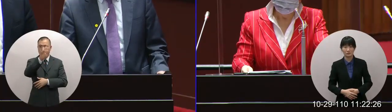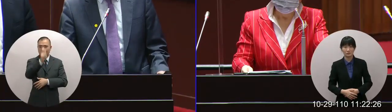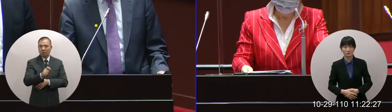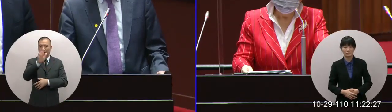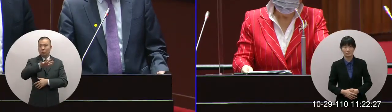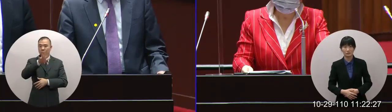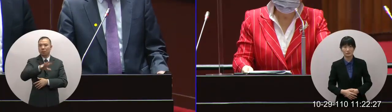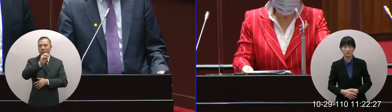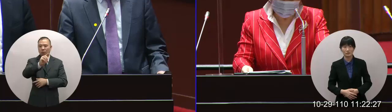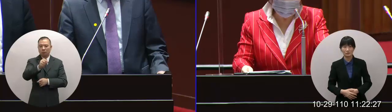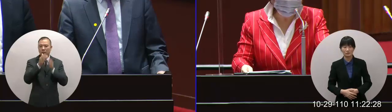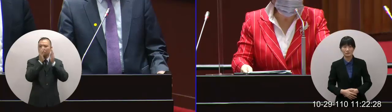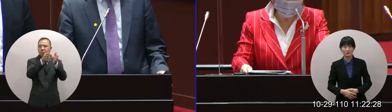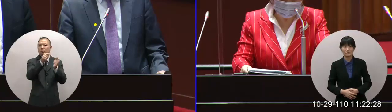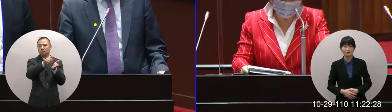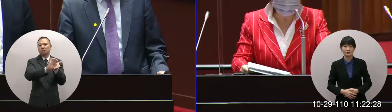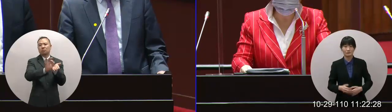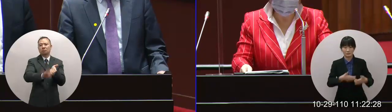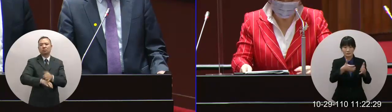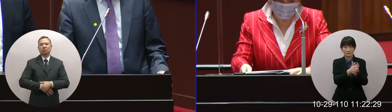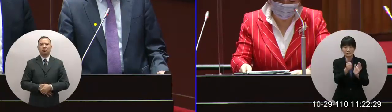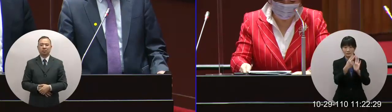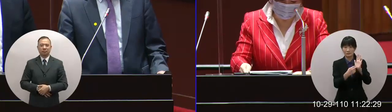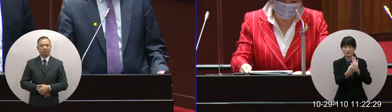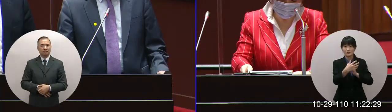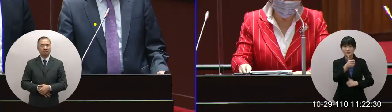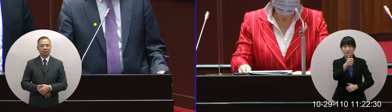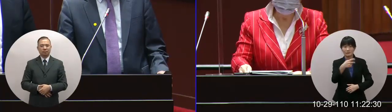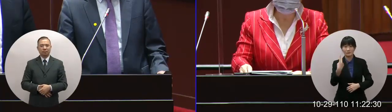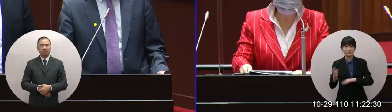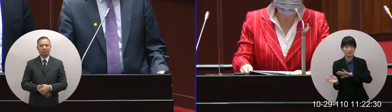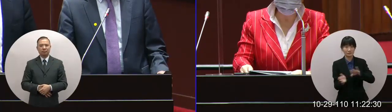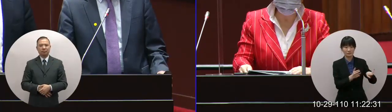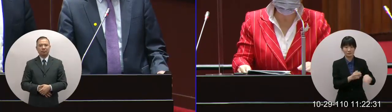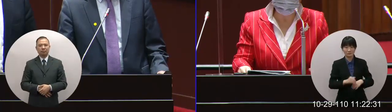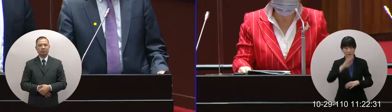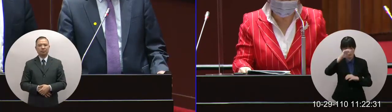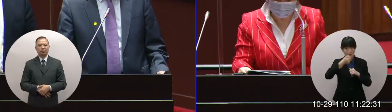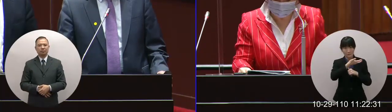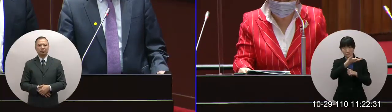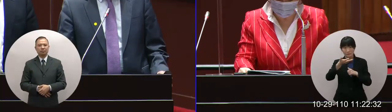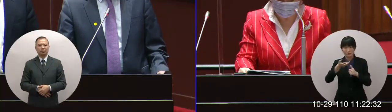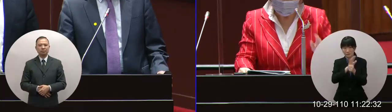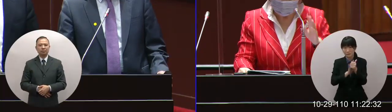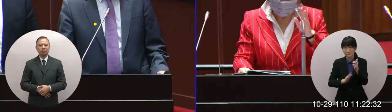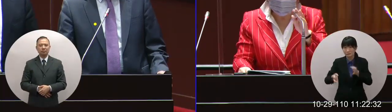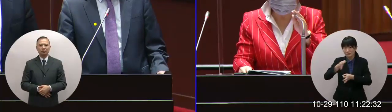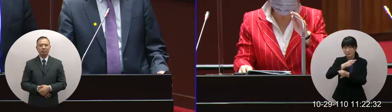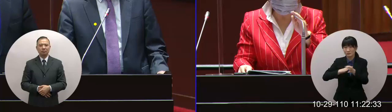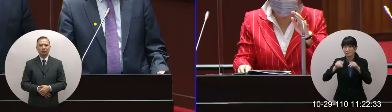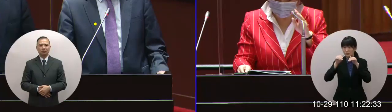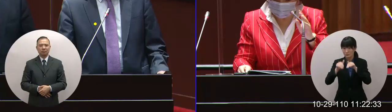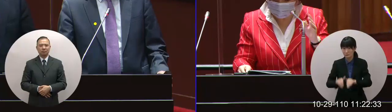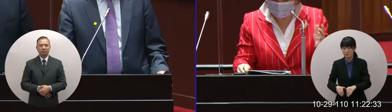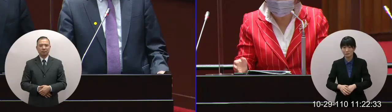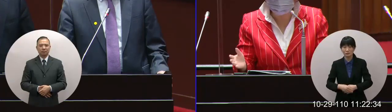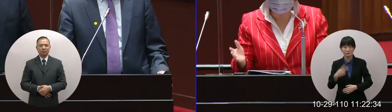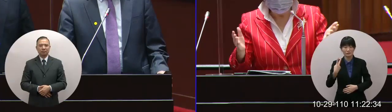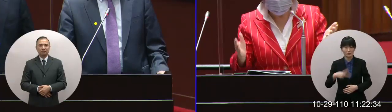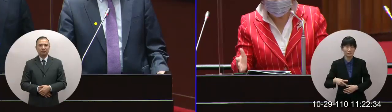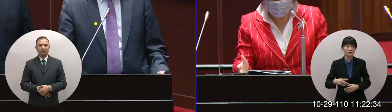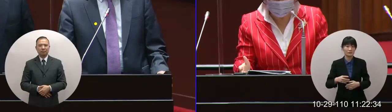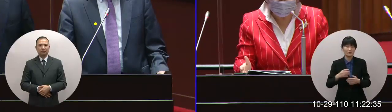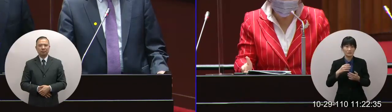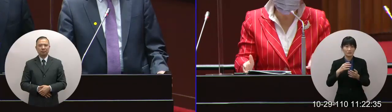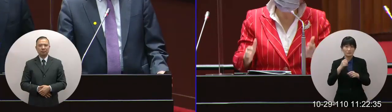事情。 谢谢部长回答。接着我要提到的，疫情除了冲击产业之外，也加速了各行各